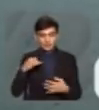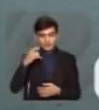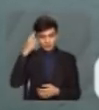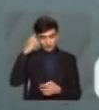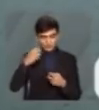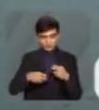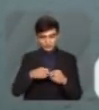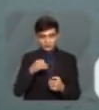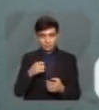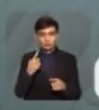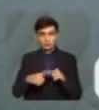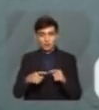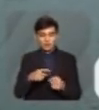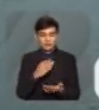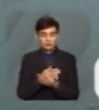на маленьком теле.